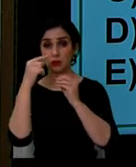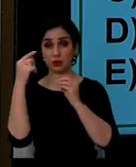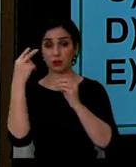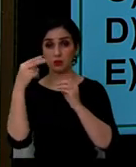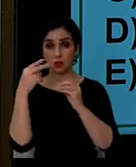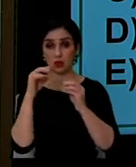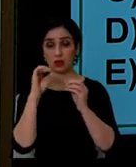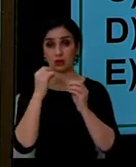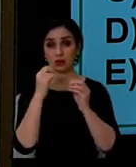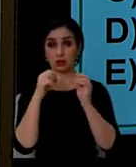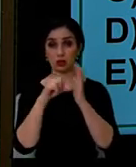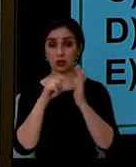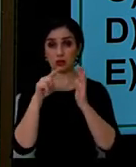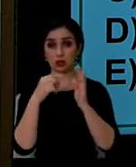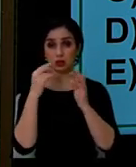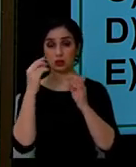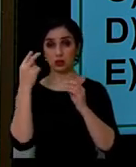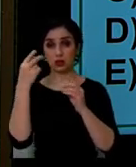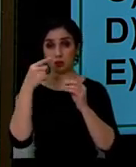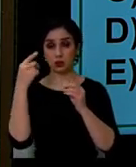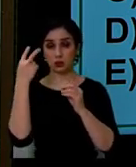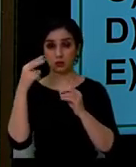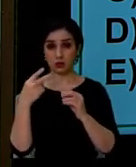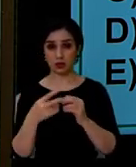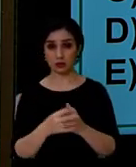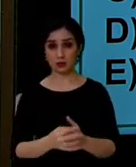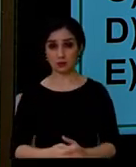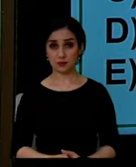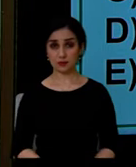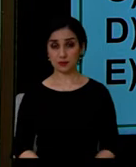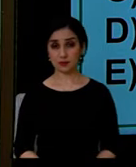Е 6,3 умножить на 10 минус 20.